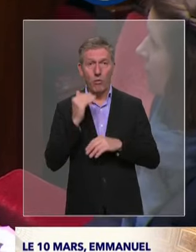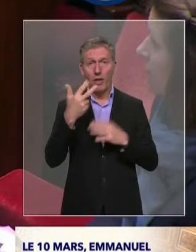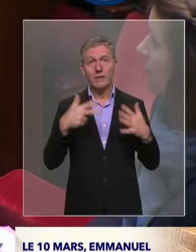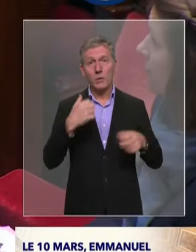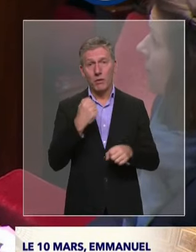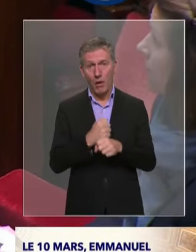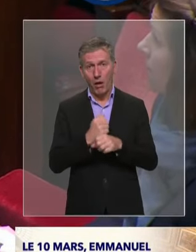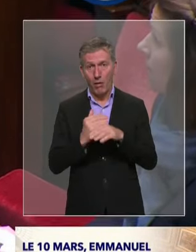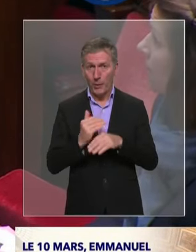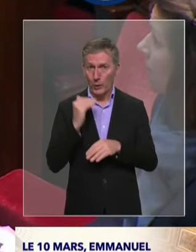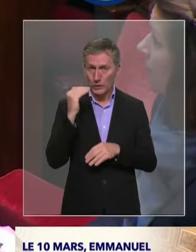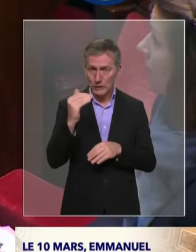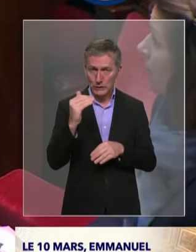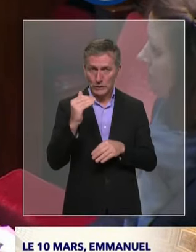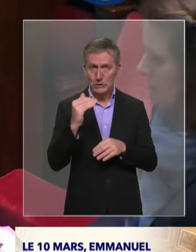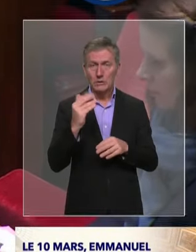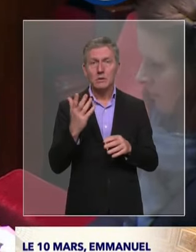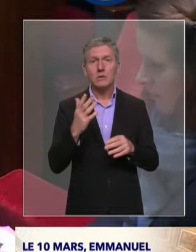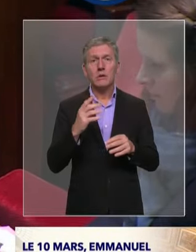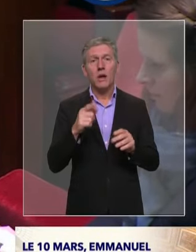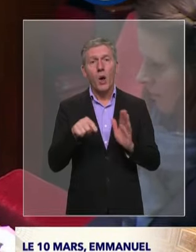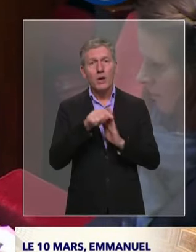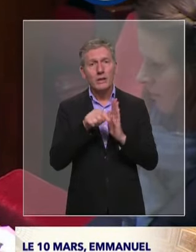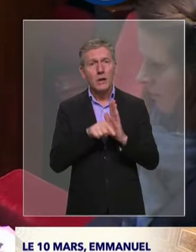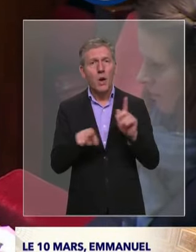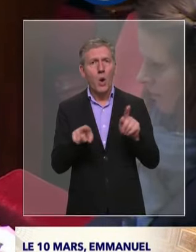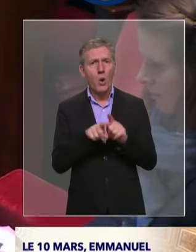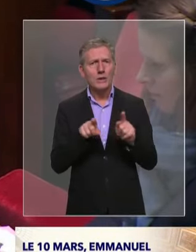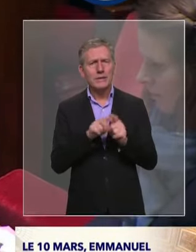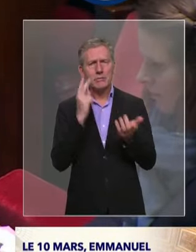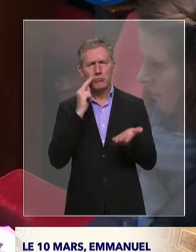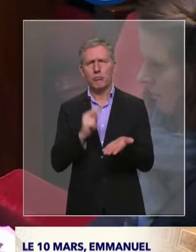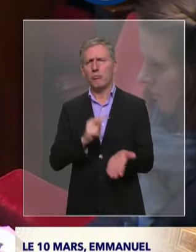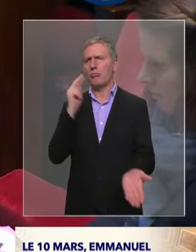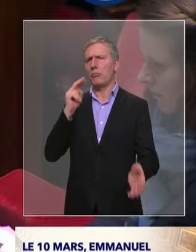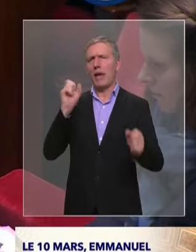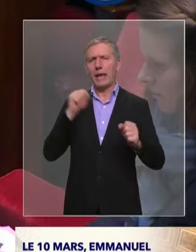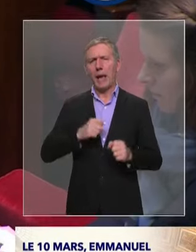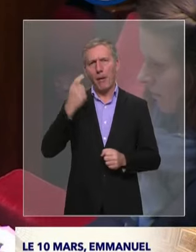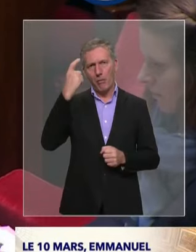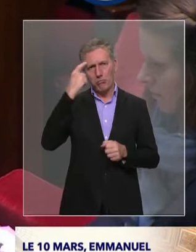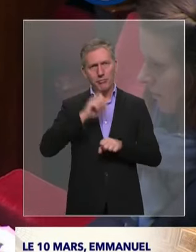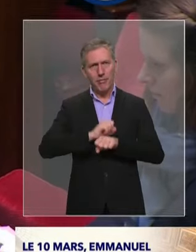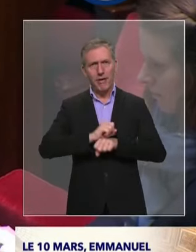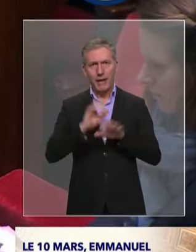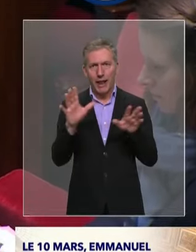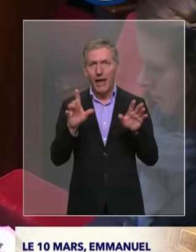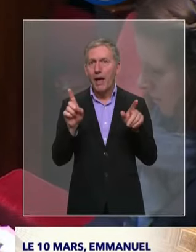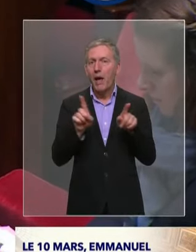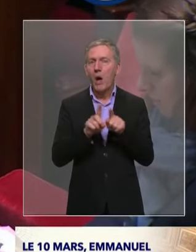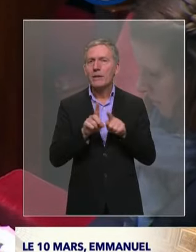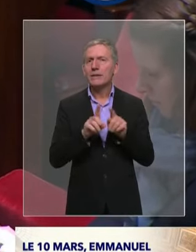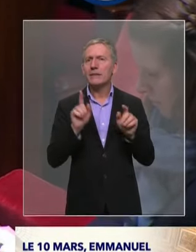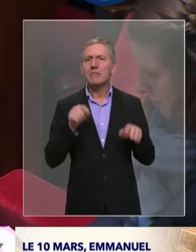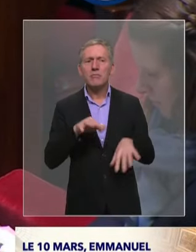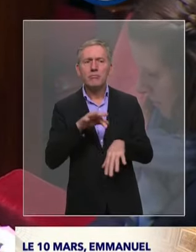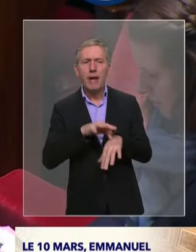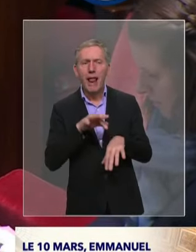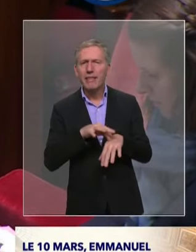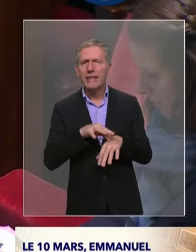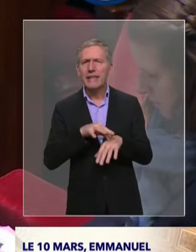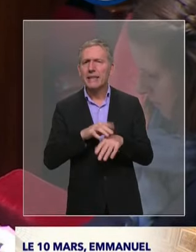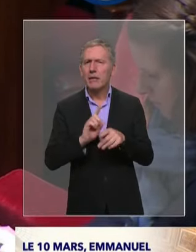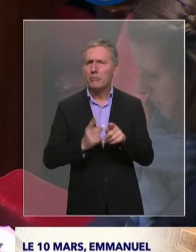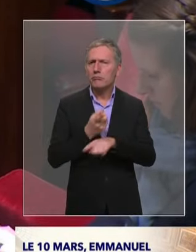de la Convention citoyenne. Les patients devront être capables d'un discernement plein et entier. Les patients, enfin, devront être atteints d'une maladie